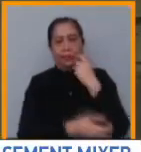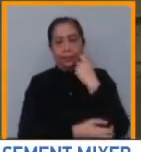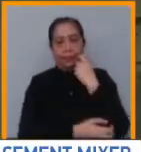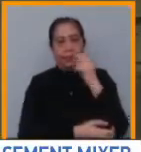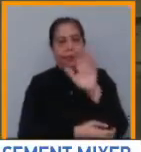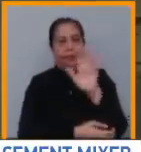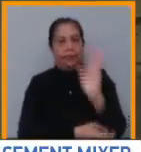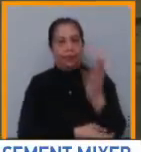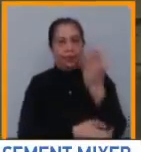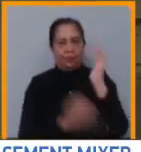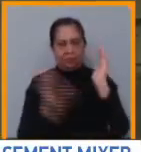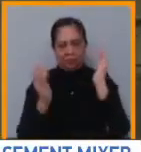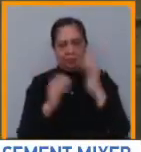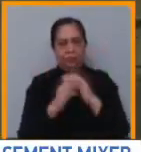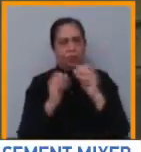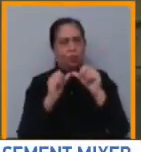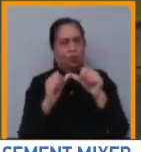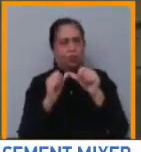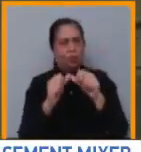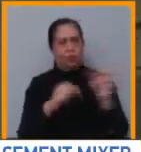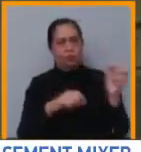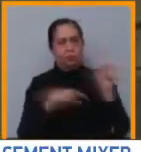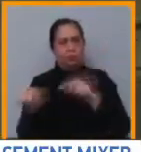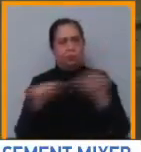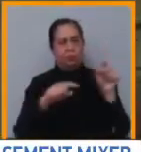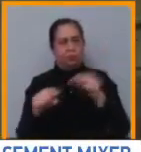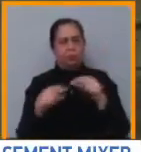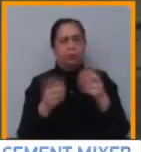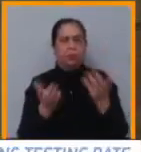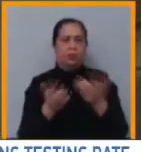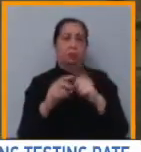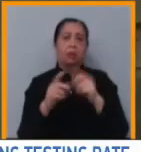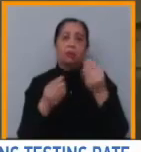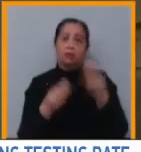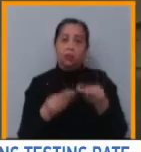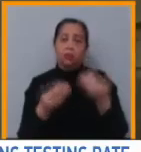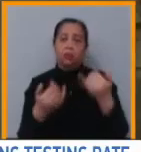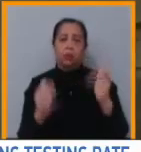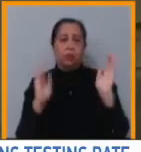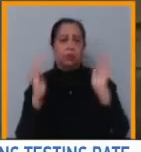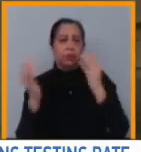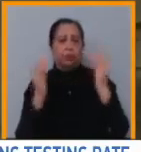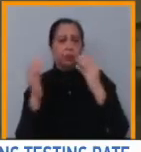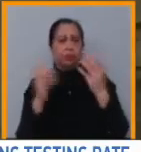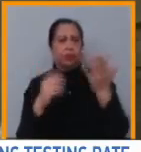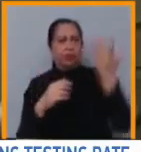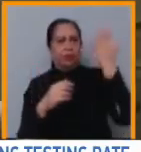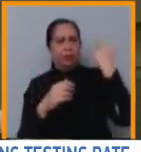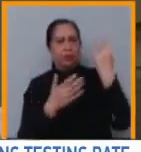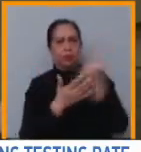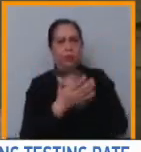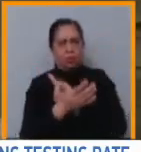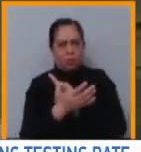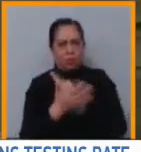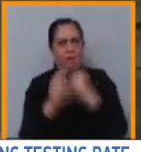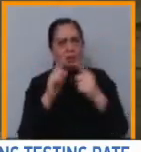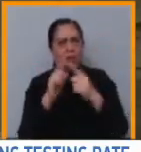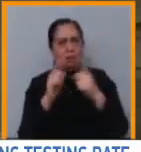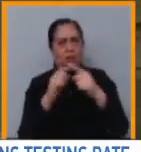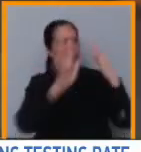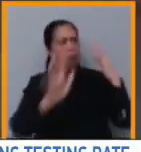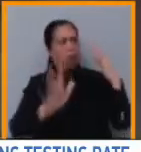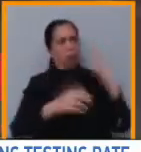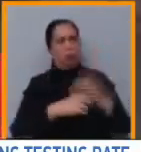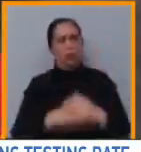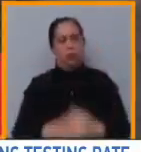Patuloy ang pagdating ng mga pasahero rito, pero mas kaunti pa rin ito kumpara sa mga nakarang linggo kung kailan lumalampas na ng footbridge ang